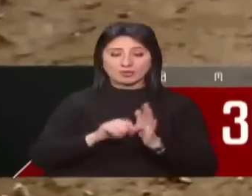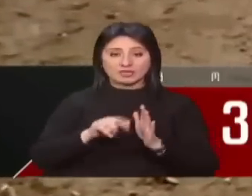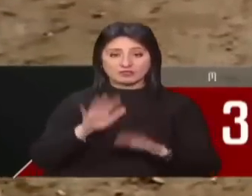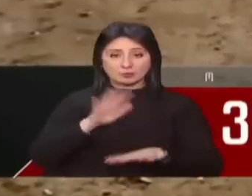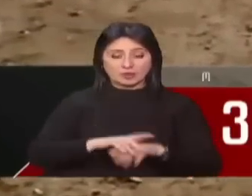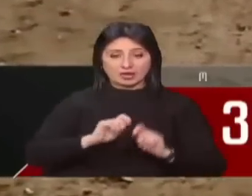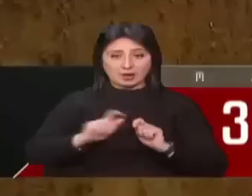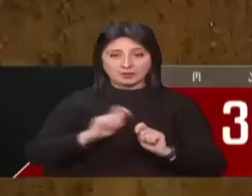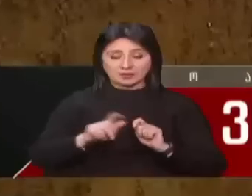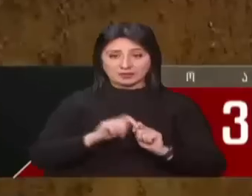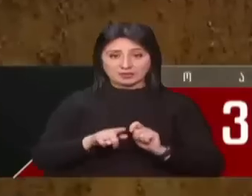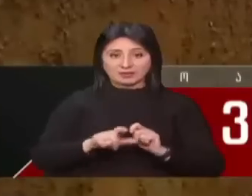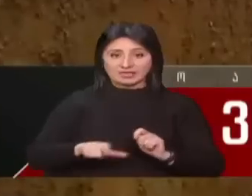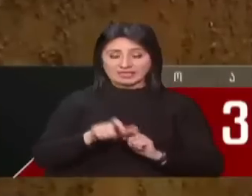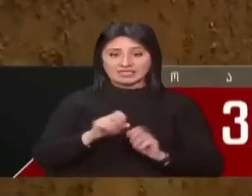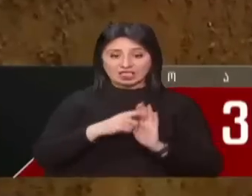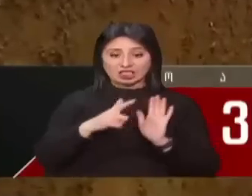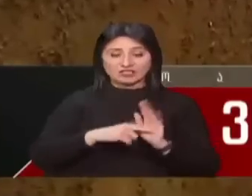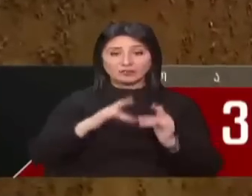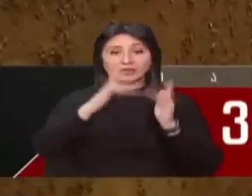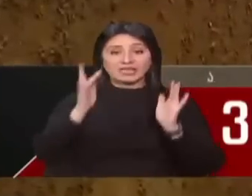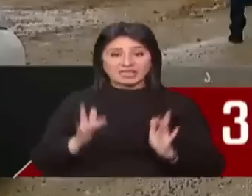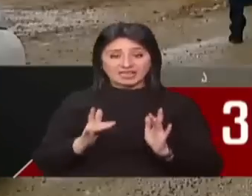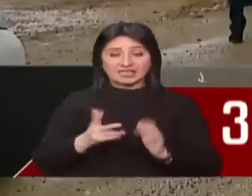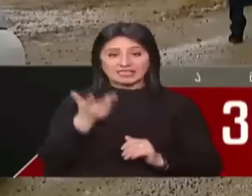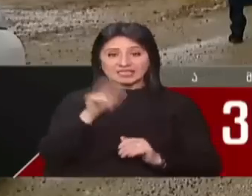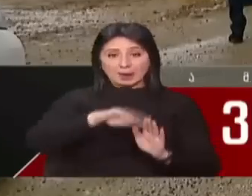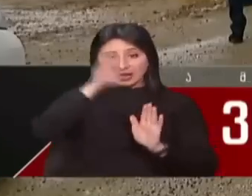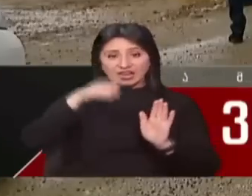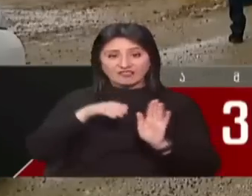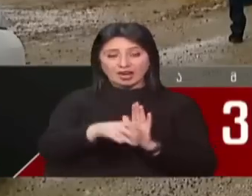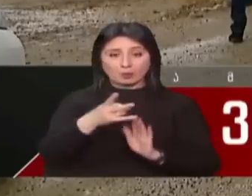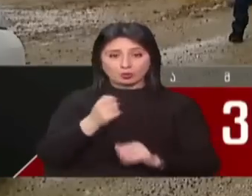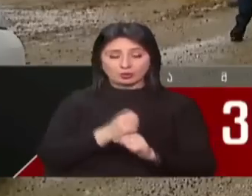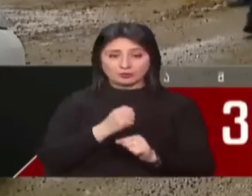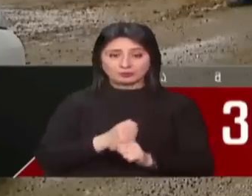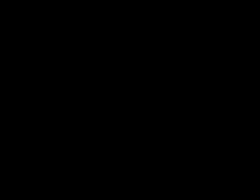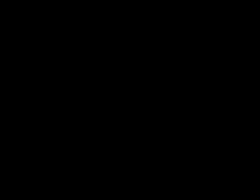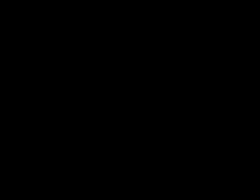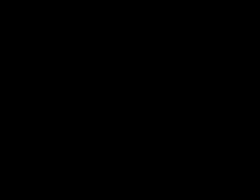ساينوستيسيو بانكيا بينانسبس كزا تشويدمتي خيديس غاندا سامي كويرابيس كان شدكبا